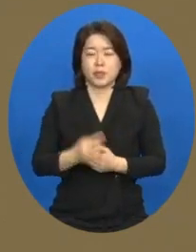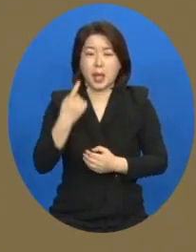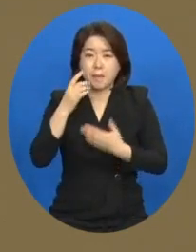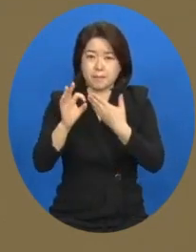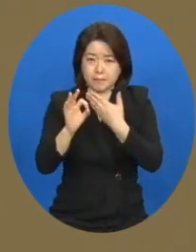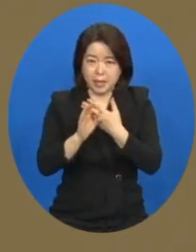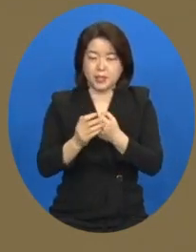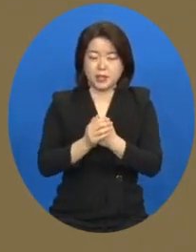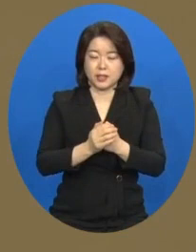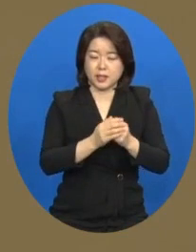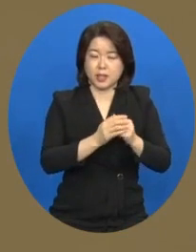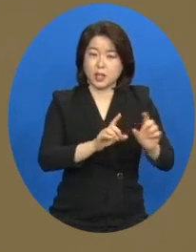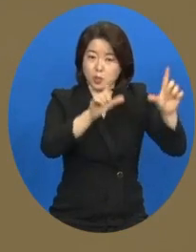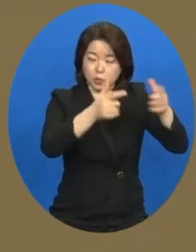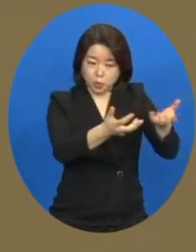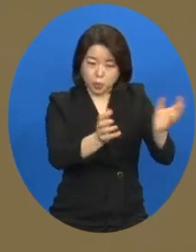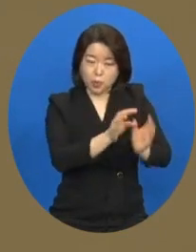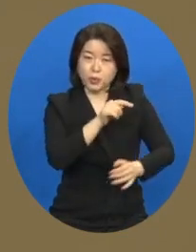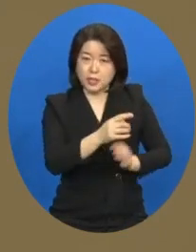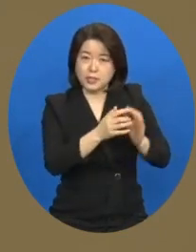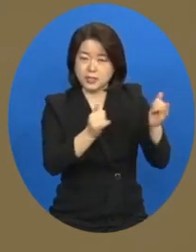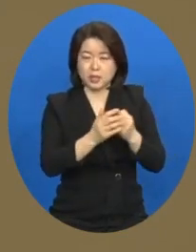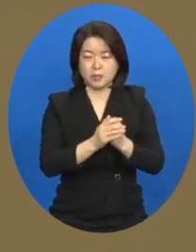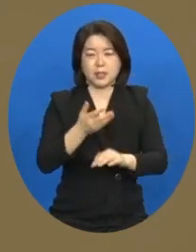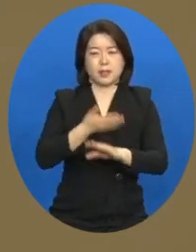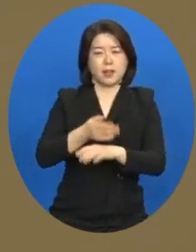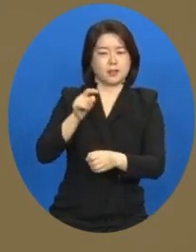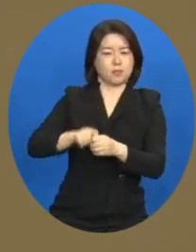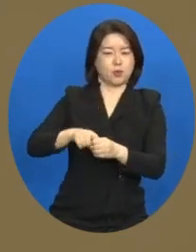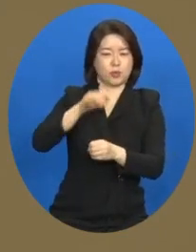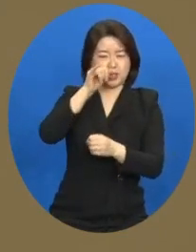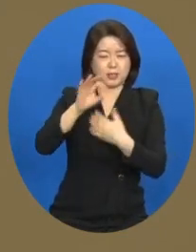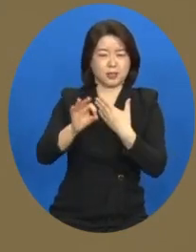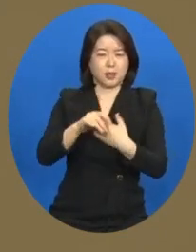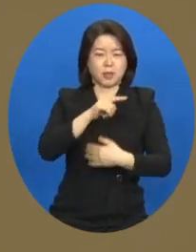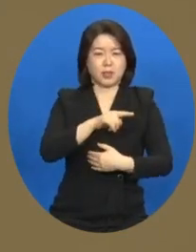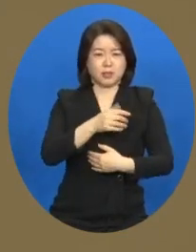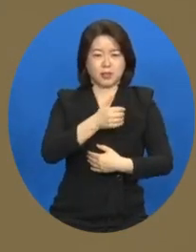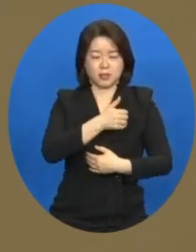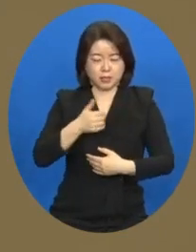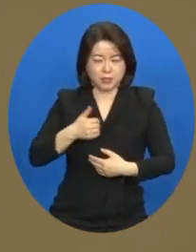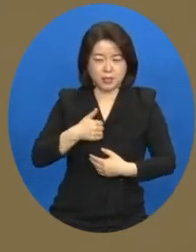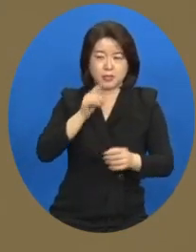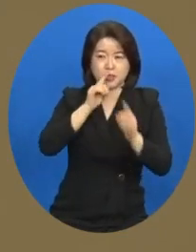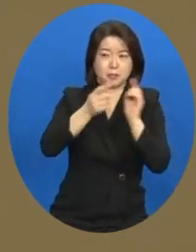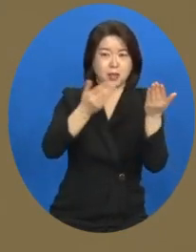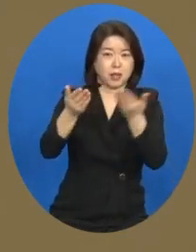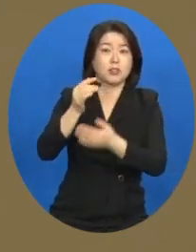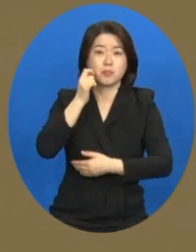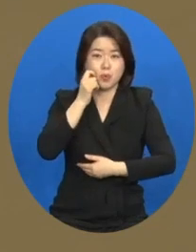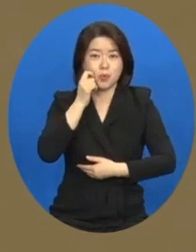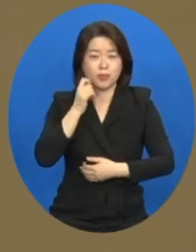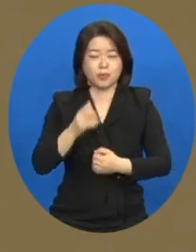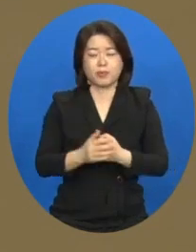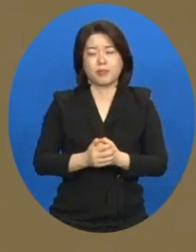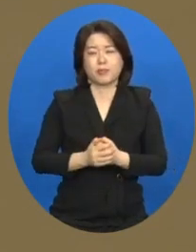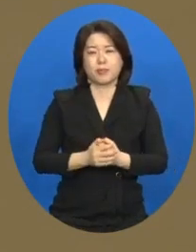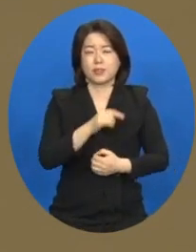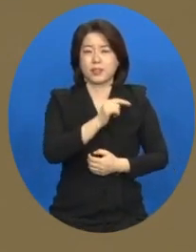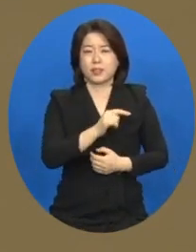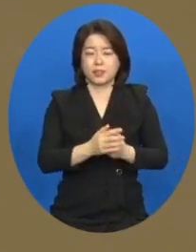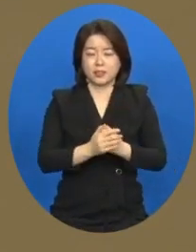만약에 동쪽 지파 사람들이 다른 의도가 있었다면 아마 이렇게 말을 못했겠지요. 그들이